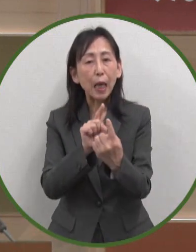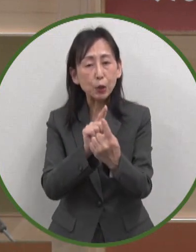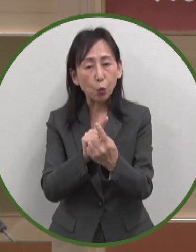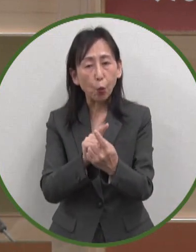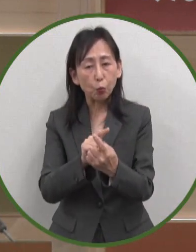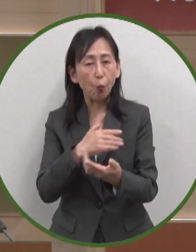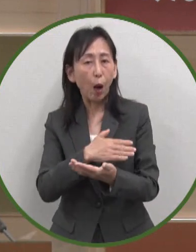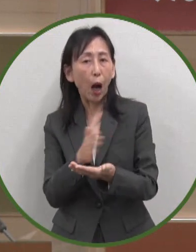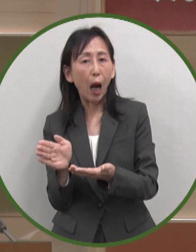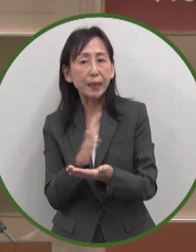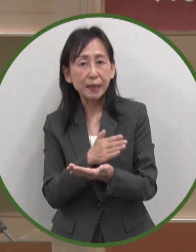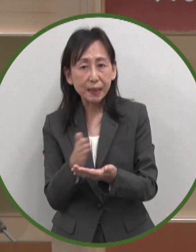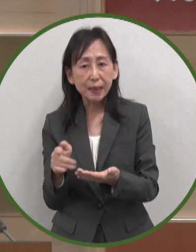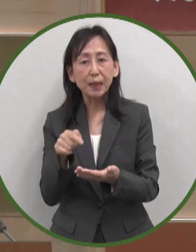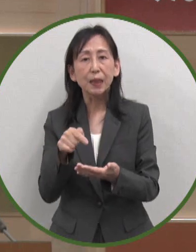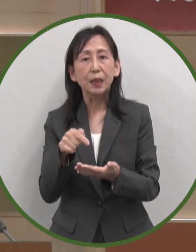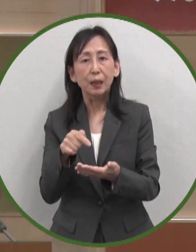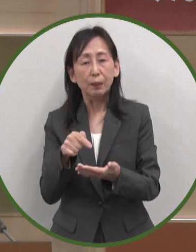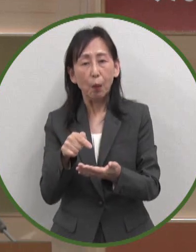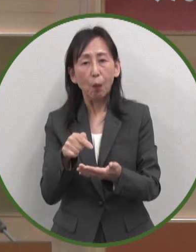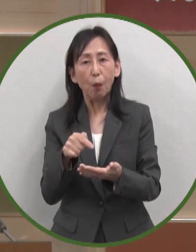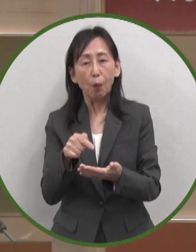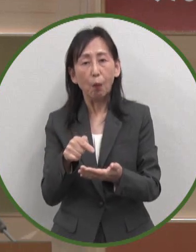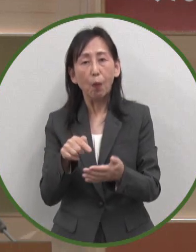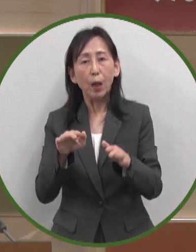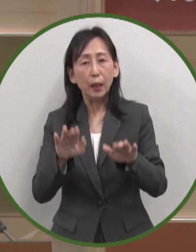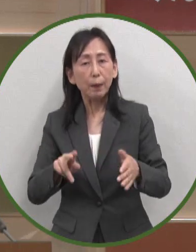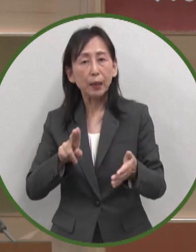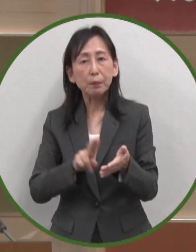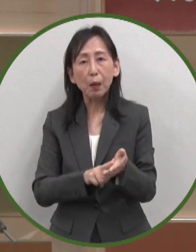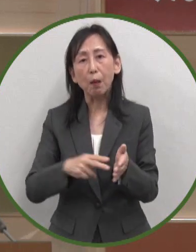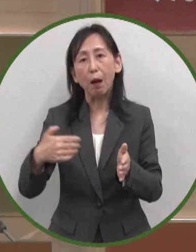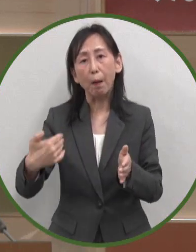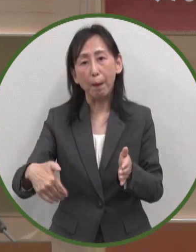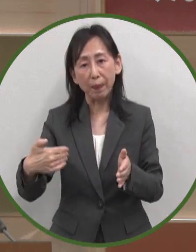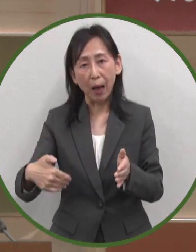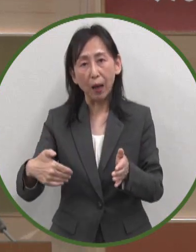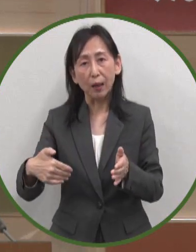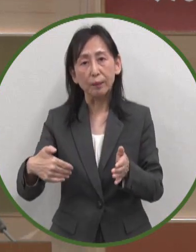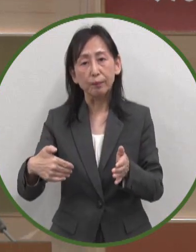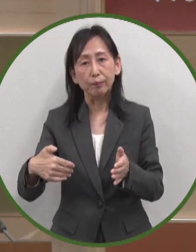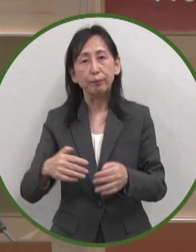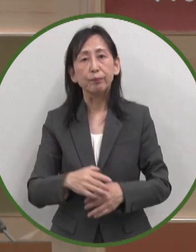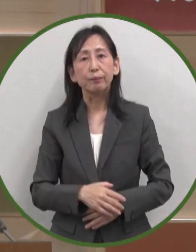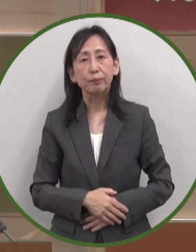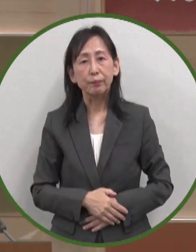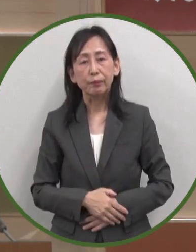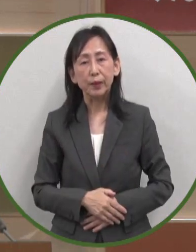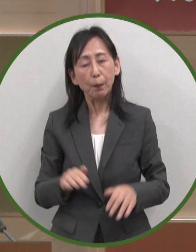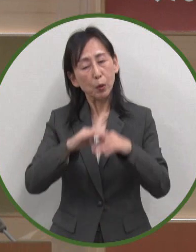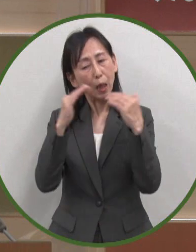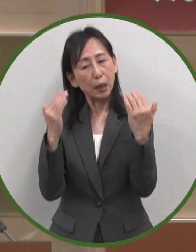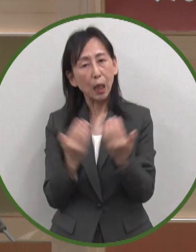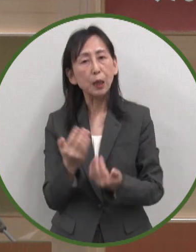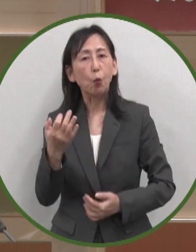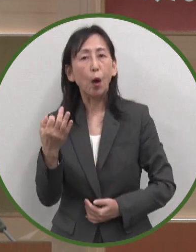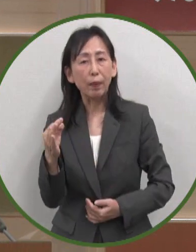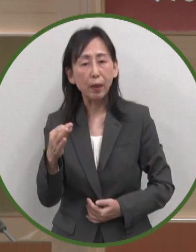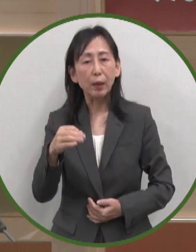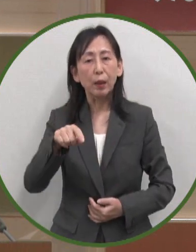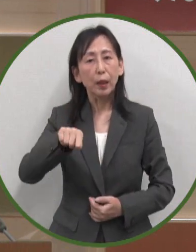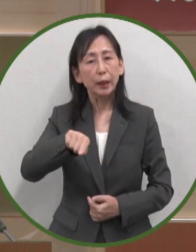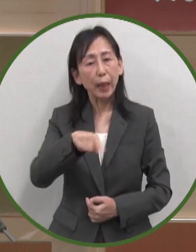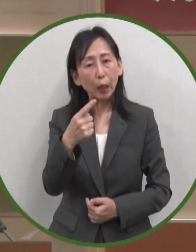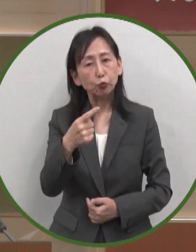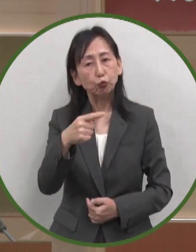ろん全然今まだ固まっているわけでも決まっているわけではありませんが、まあ、総額でいうと先ほど申し上げたように百